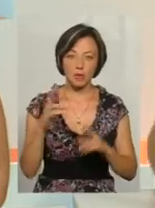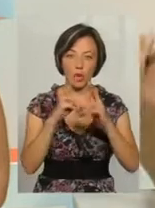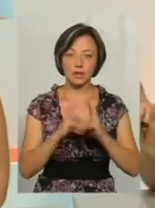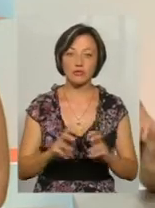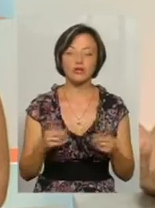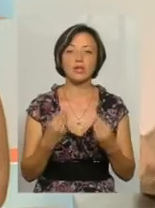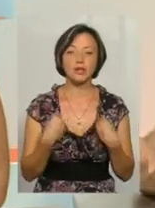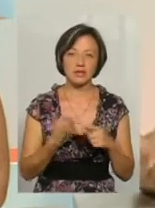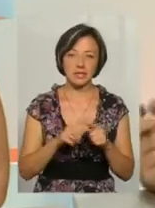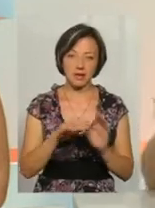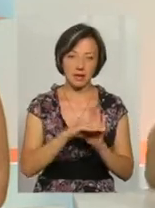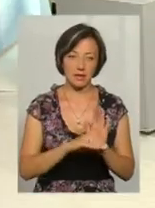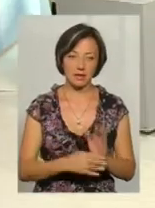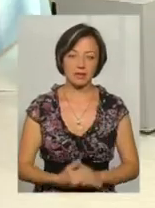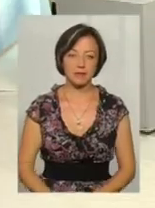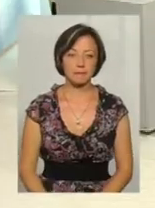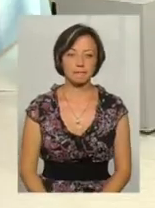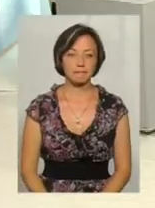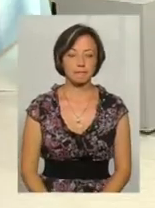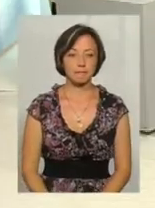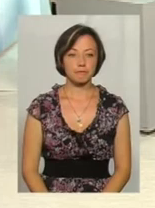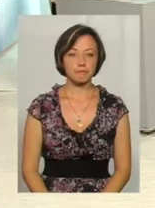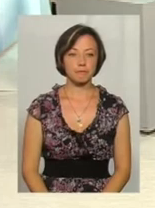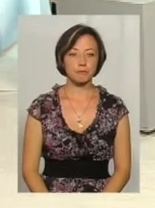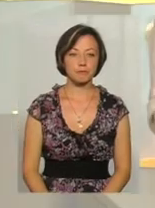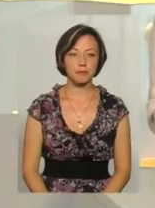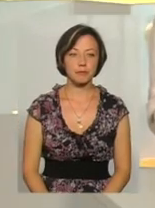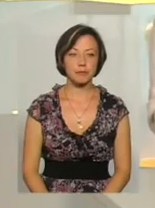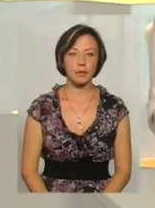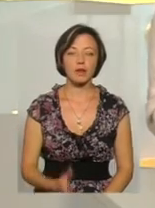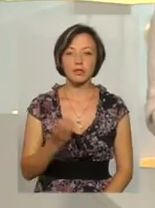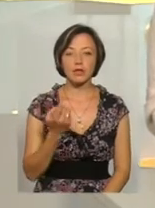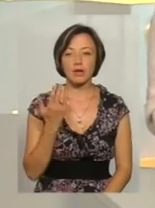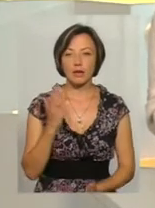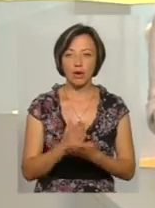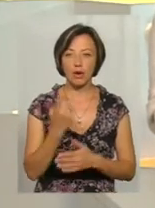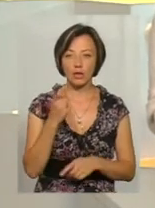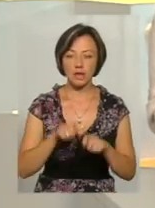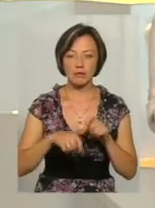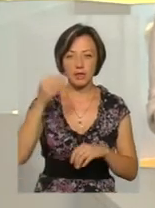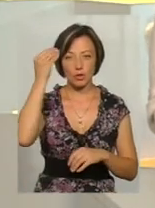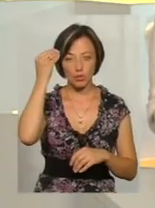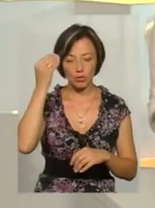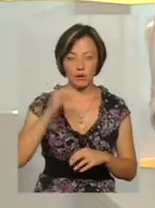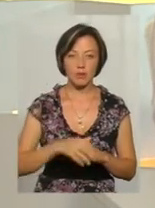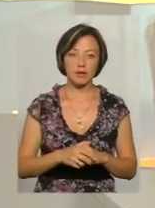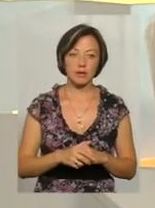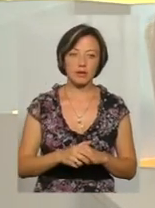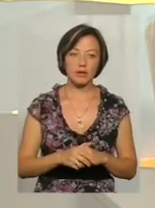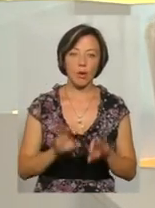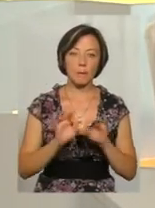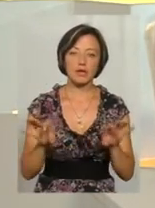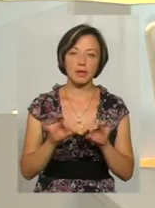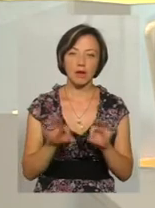проаналізували, що нам дасть цей рейтинг. Дякую, пане Олег. В нас ще є одна експертна думка. В нас є